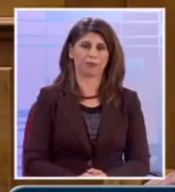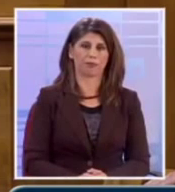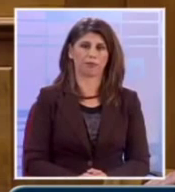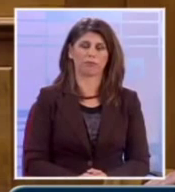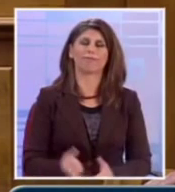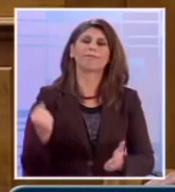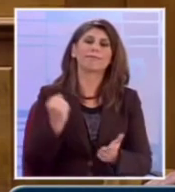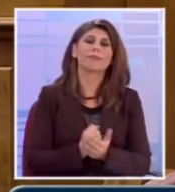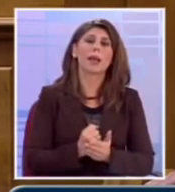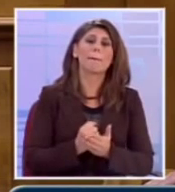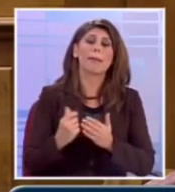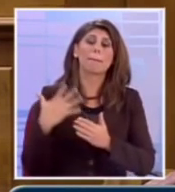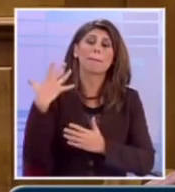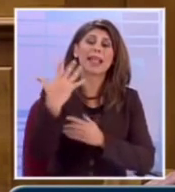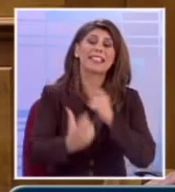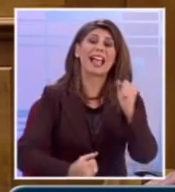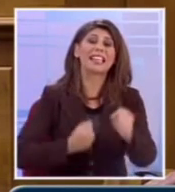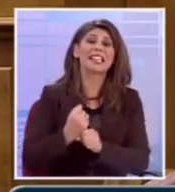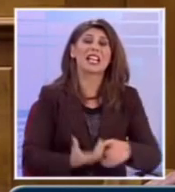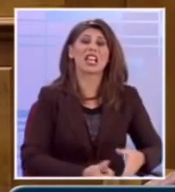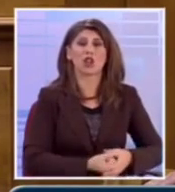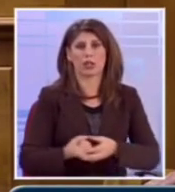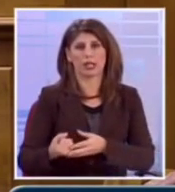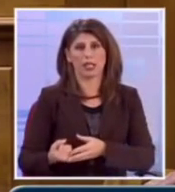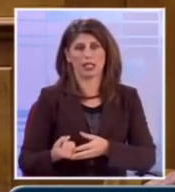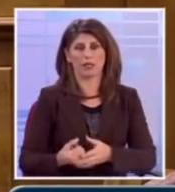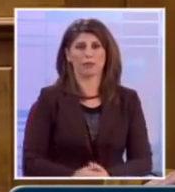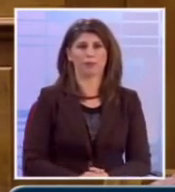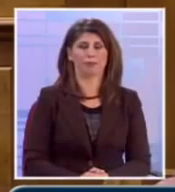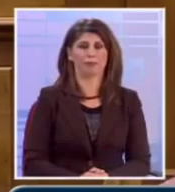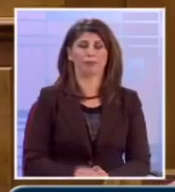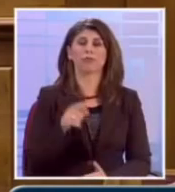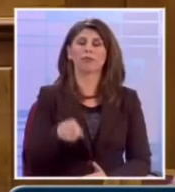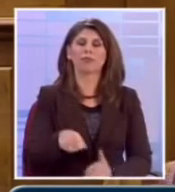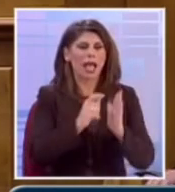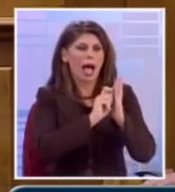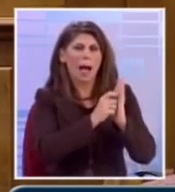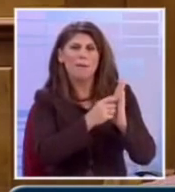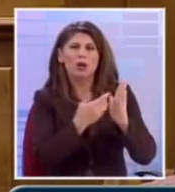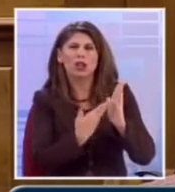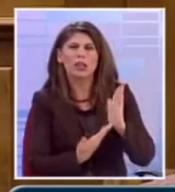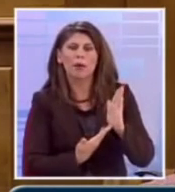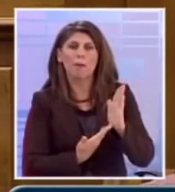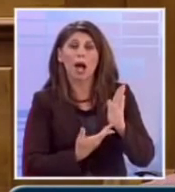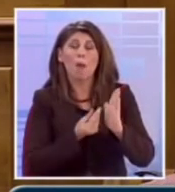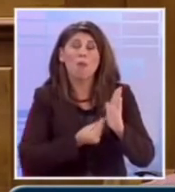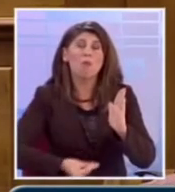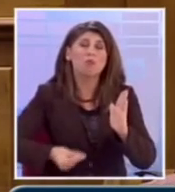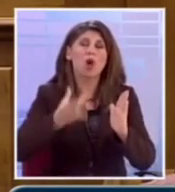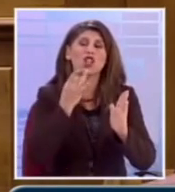σφραγκίζει μία πενταετία λιτότητας. Είναι το αποτύπωμα της πιο σκληρής